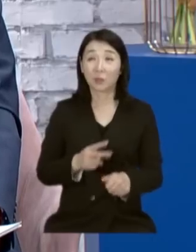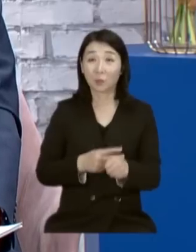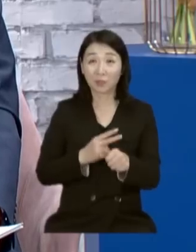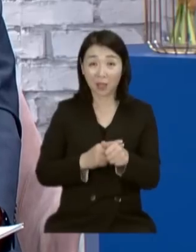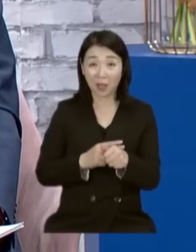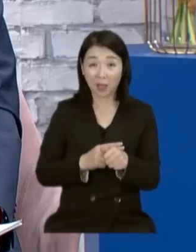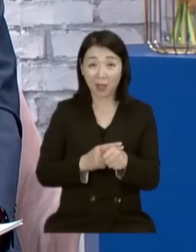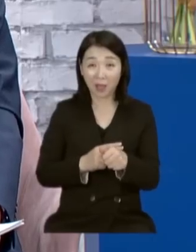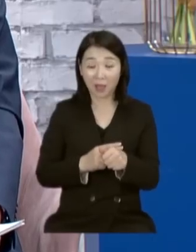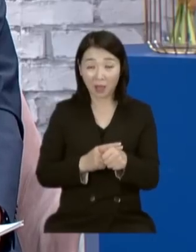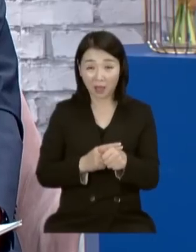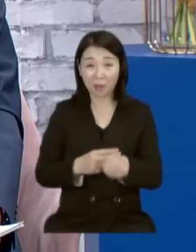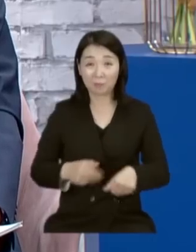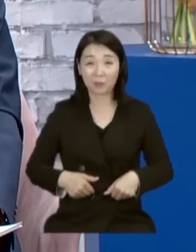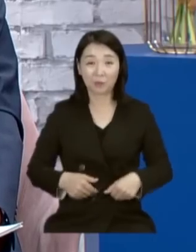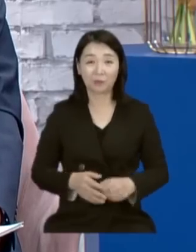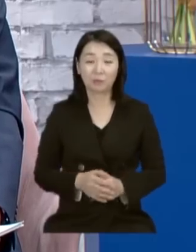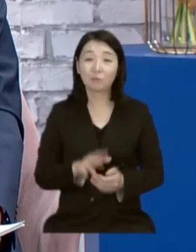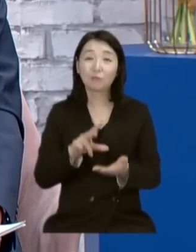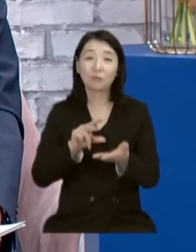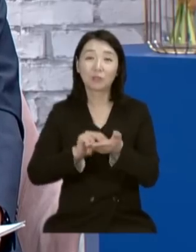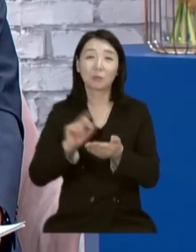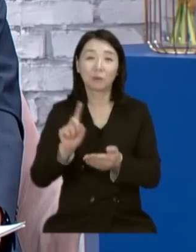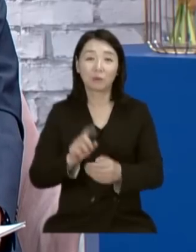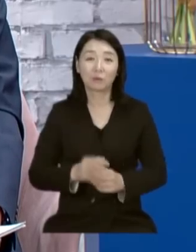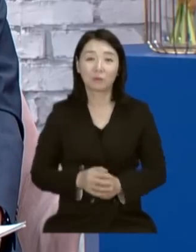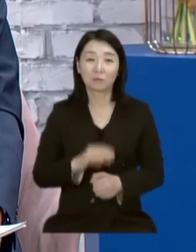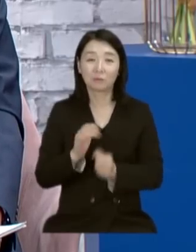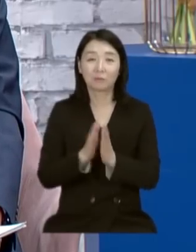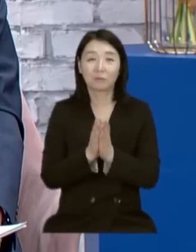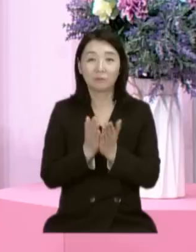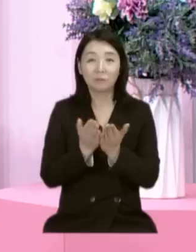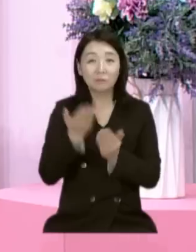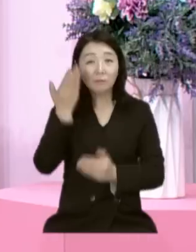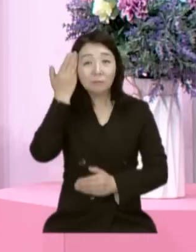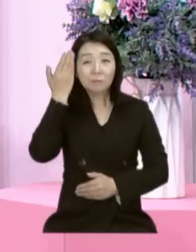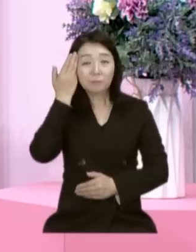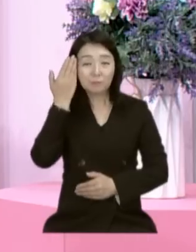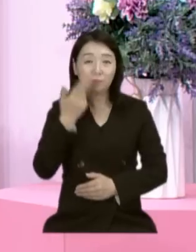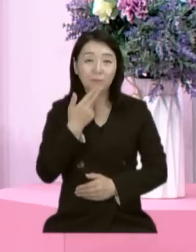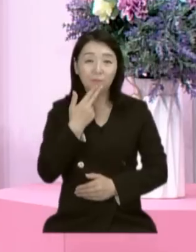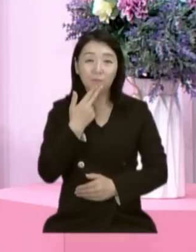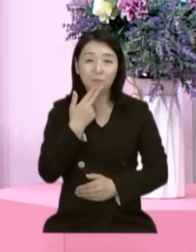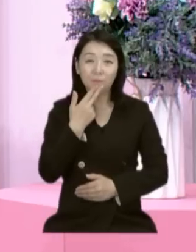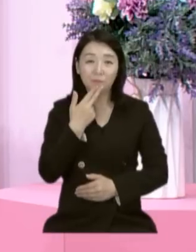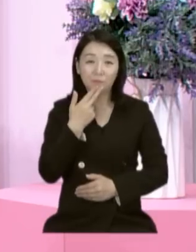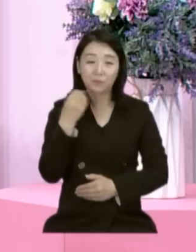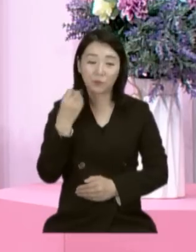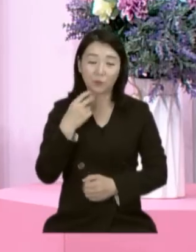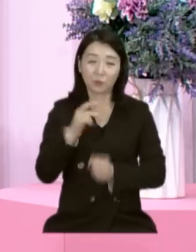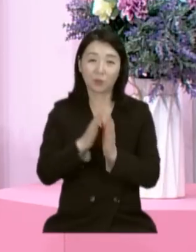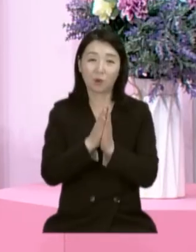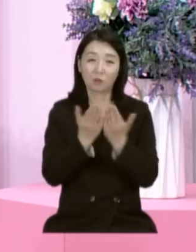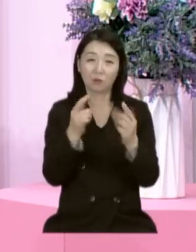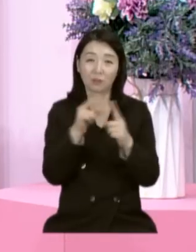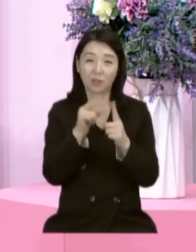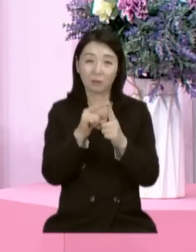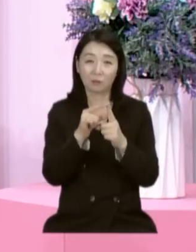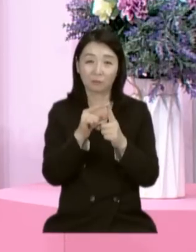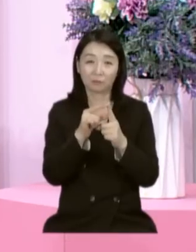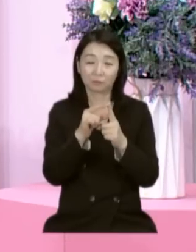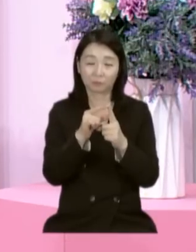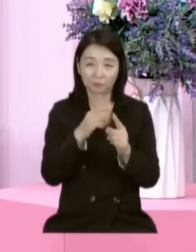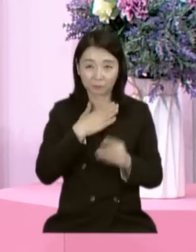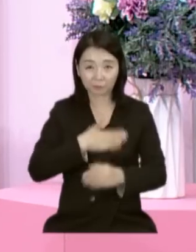해야 되십니다. 근데 이제 뭐가 문제예요? 네. 근데 뭐가 어떻게 하셨어요? 성경의 지식이 없고 성경의 단어도 뭐